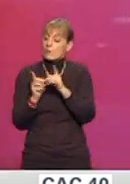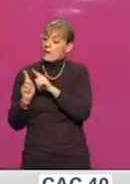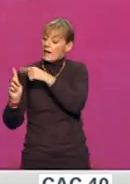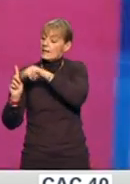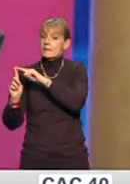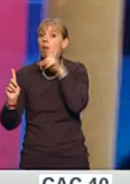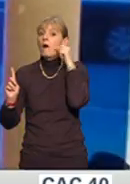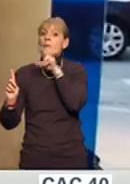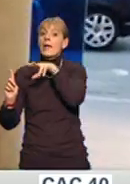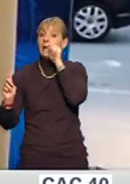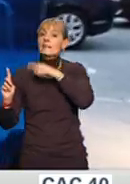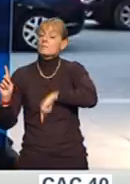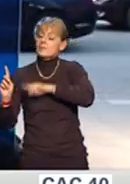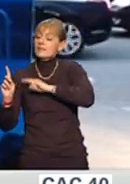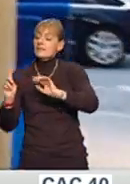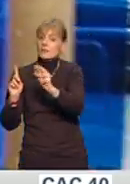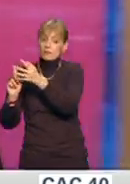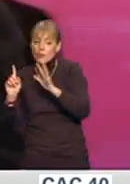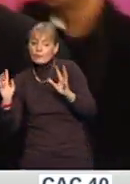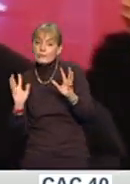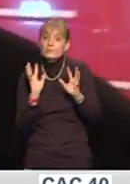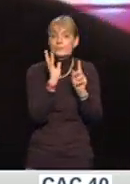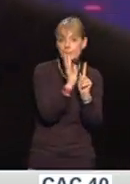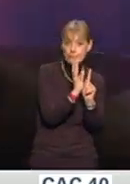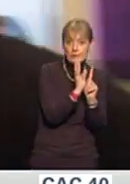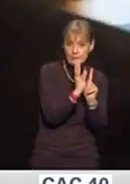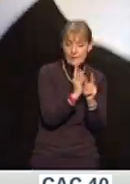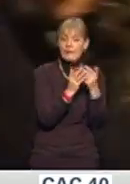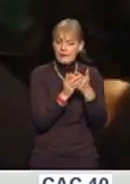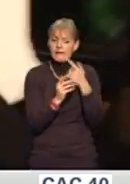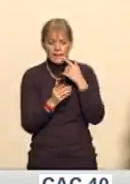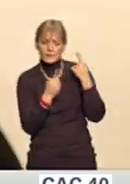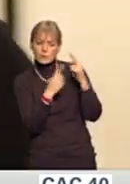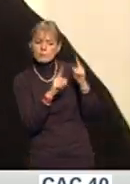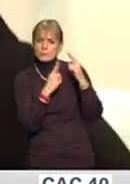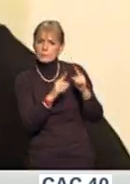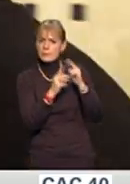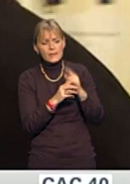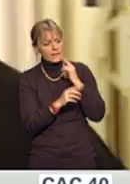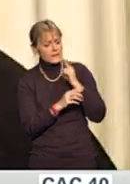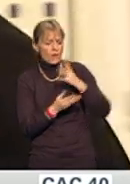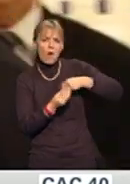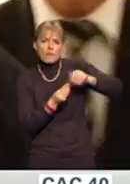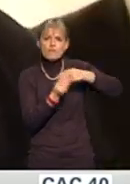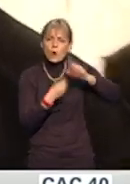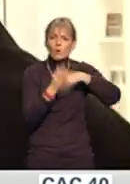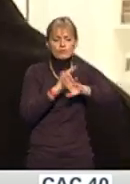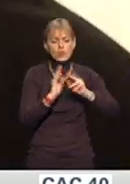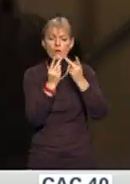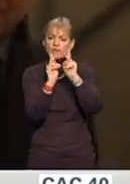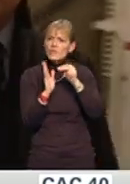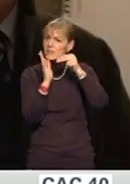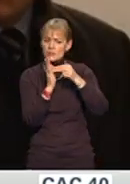Valérie Pécresse, notamment Laurent Wauquiez, puis Christian Estrosi qui a eu l'occasion de se défendre sur les accusations de fraude dans sa ville de Nice. Il y avait